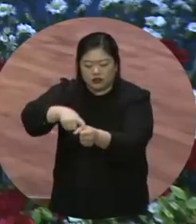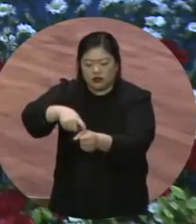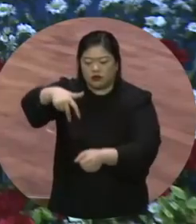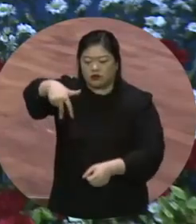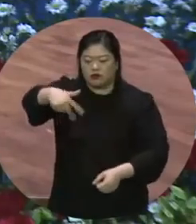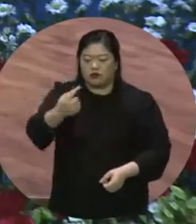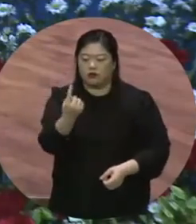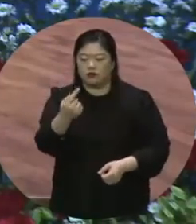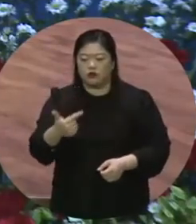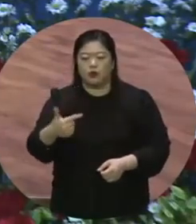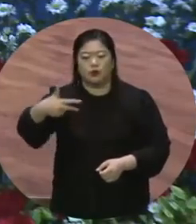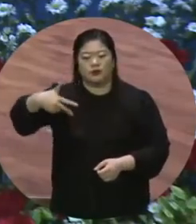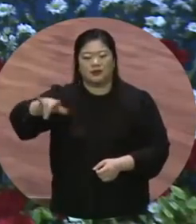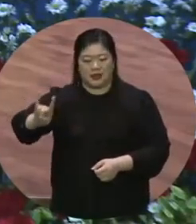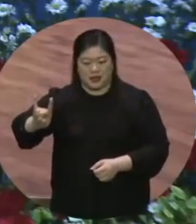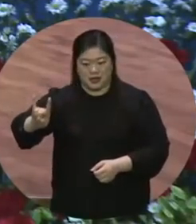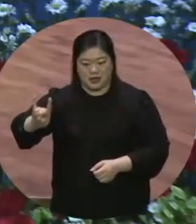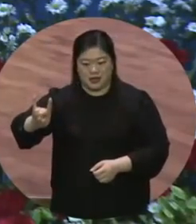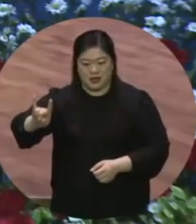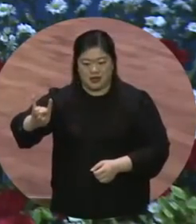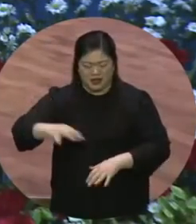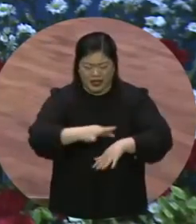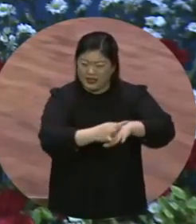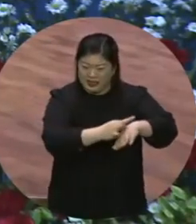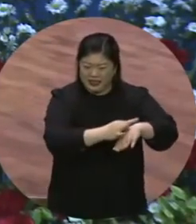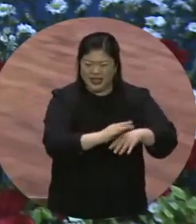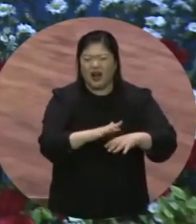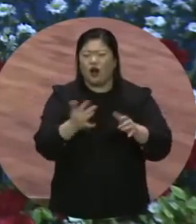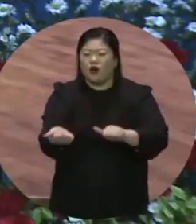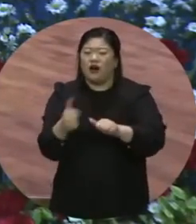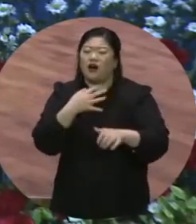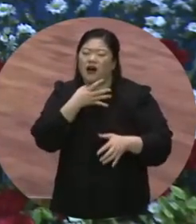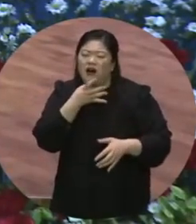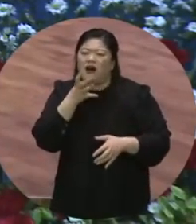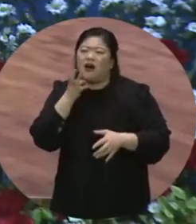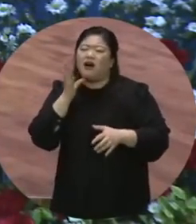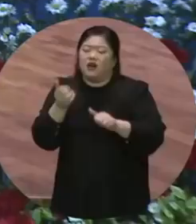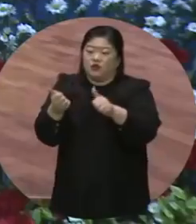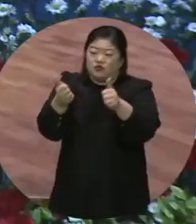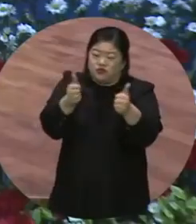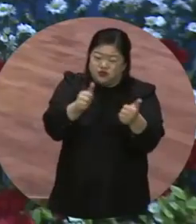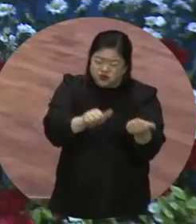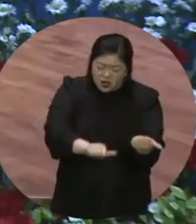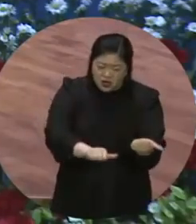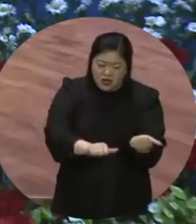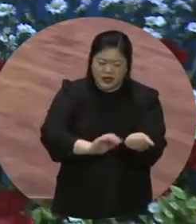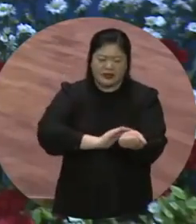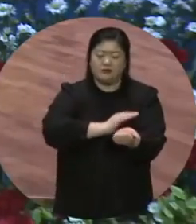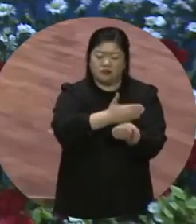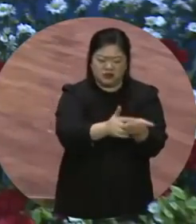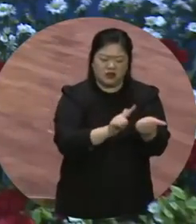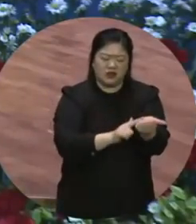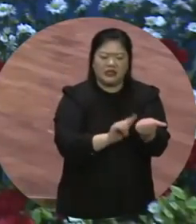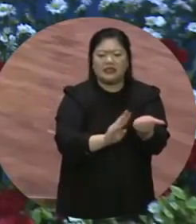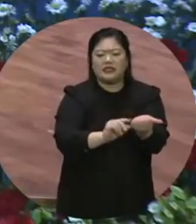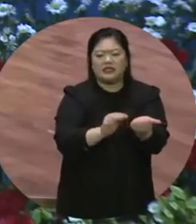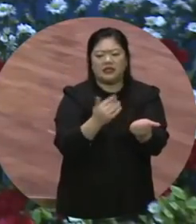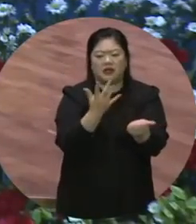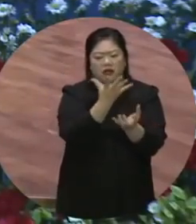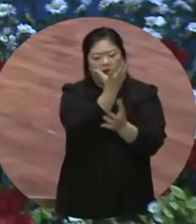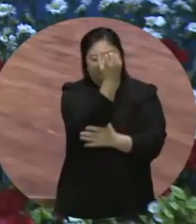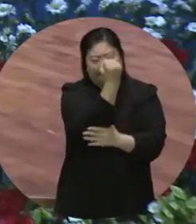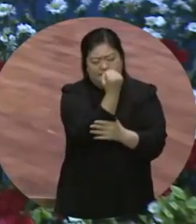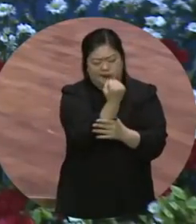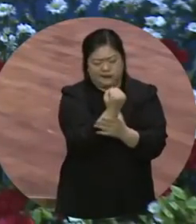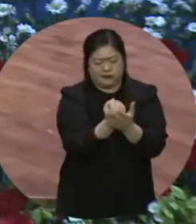영적 존재. 육체는 서론이요. 그건 뭐 다 없어질 거예요. 우리 육체는 흙으로 돌아가요. 영혼은 영원하기 때문에 이